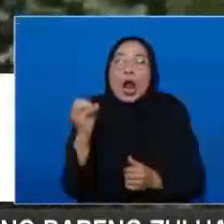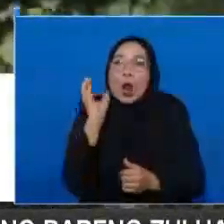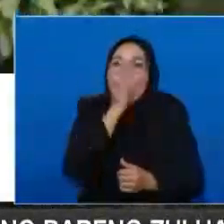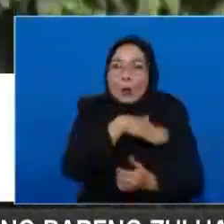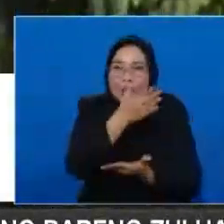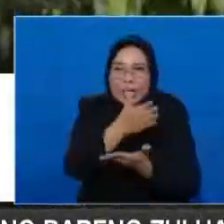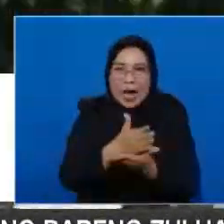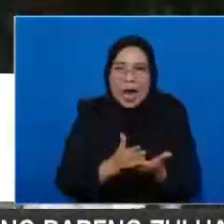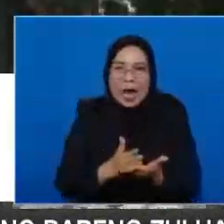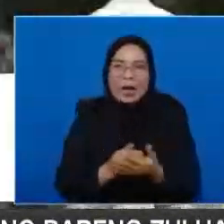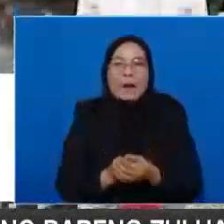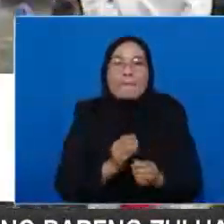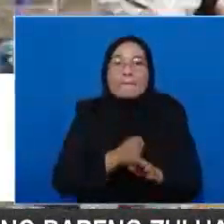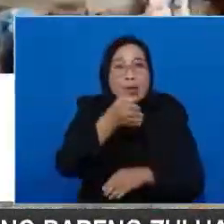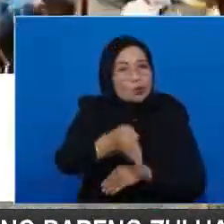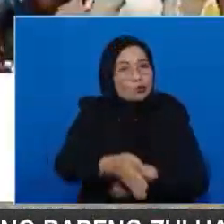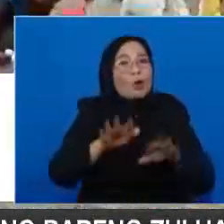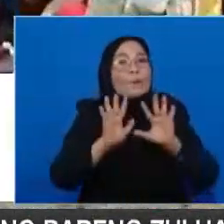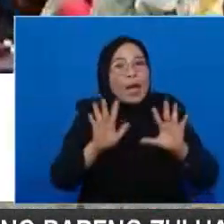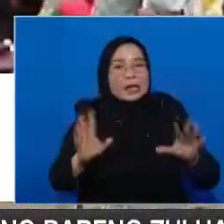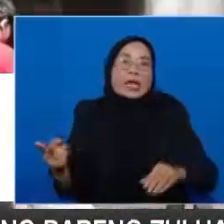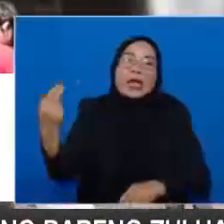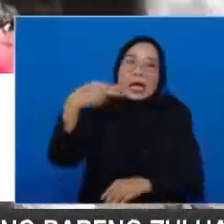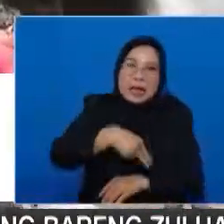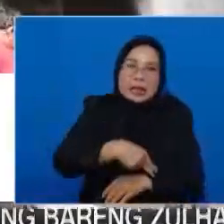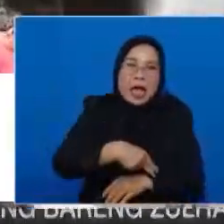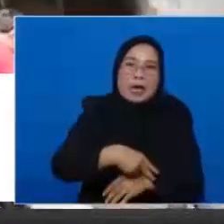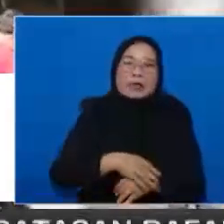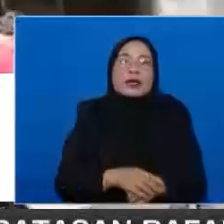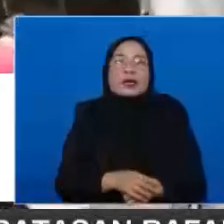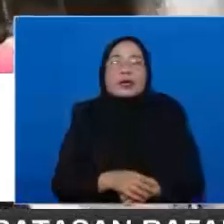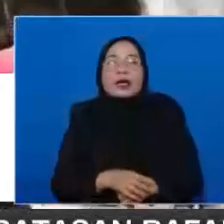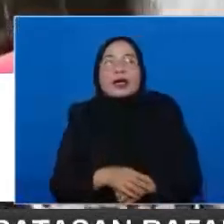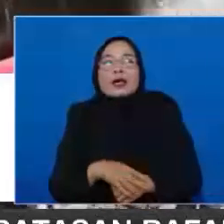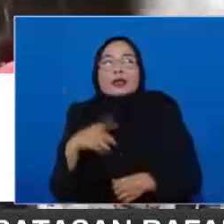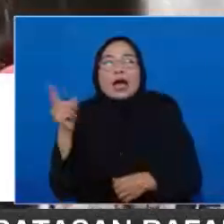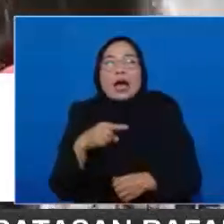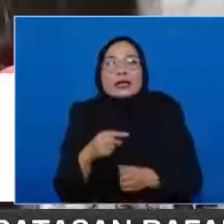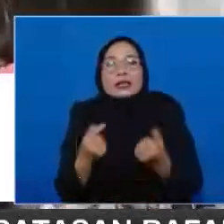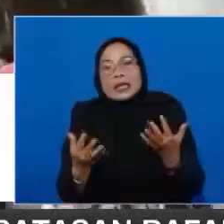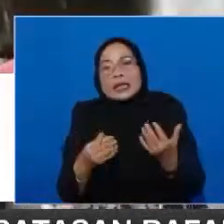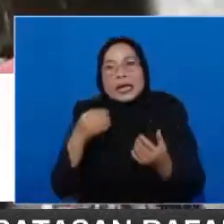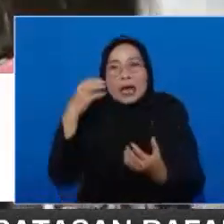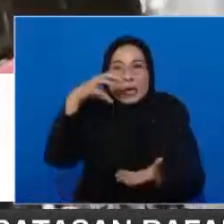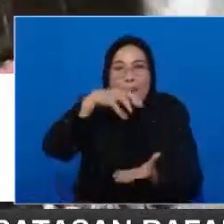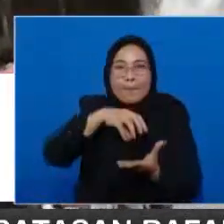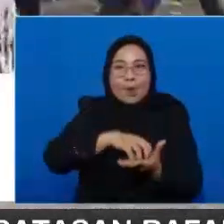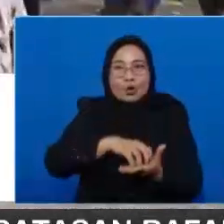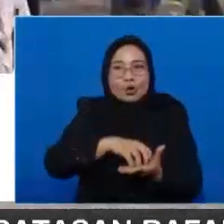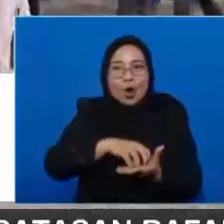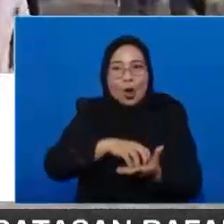seperti sekarang, pengunjung banyak yang datang. Kebanyakan pengunjung adalah para santri dari sejumlah pondok pesantren yang ada di